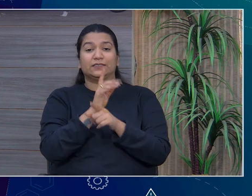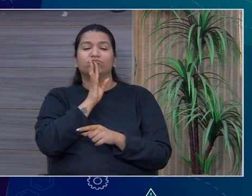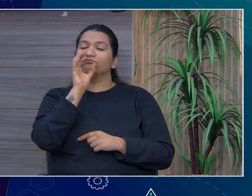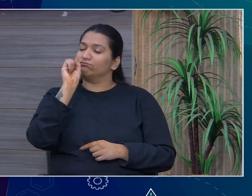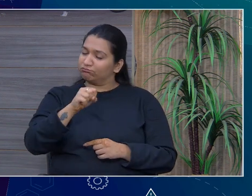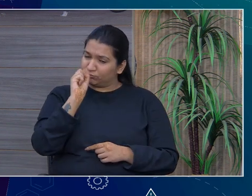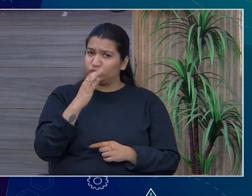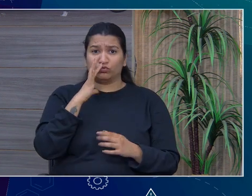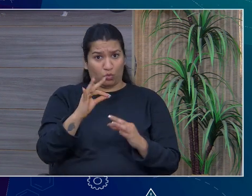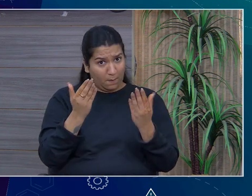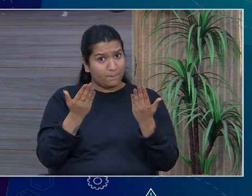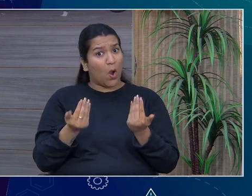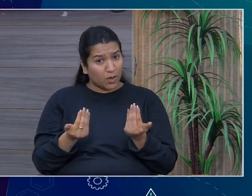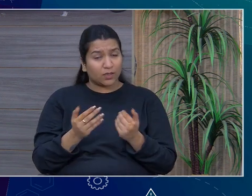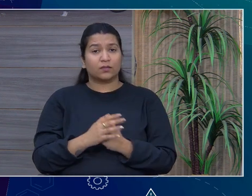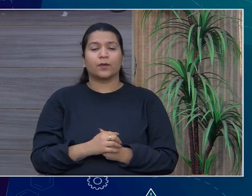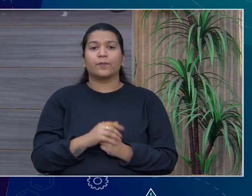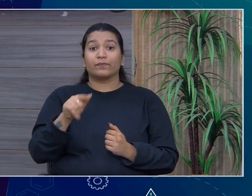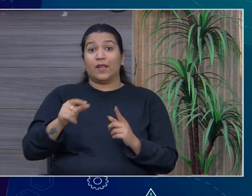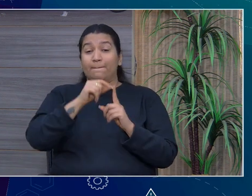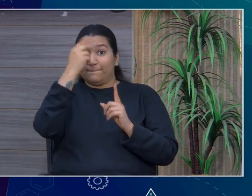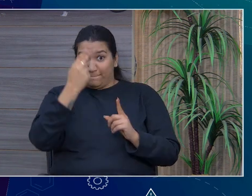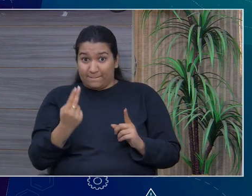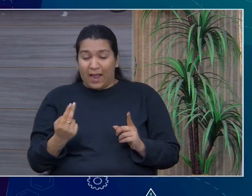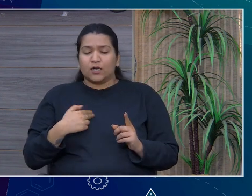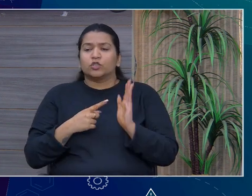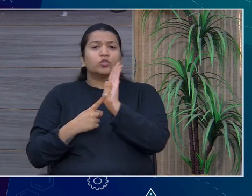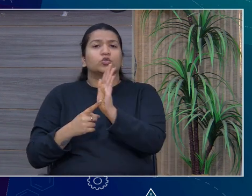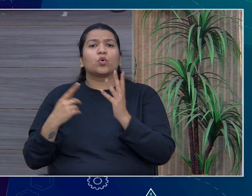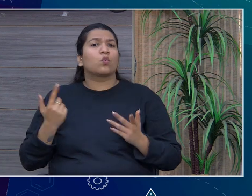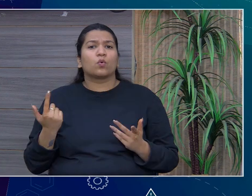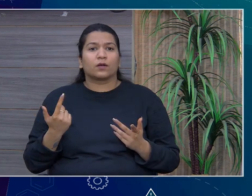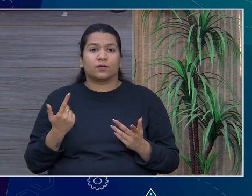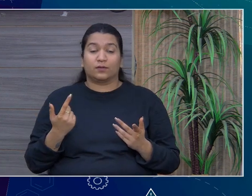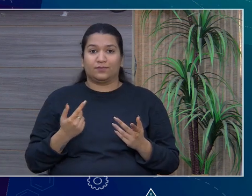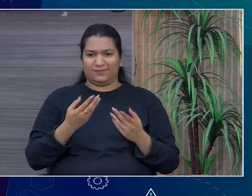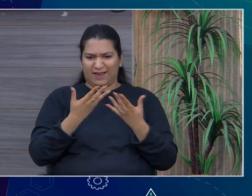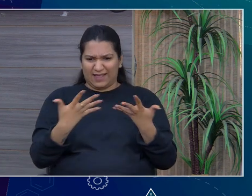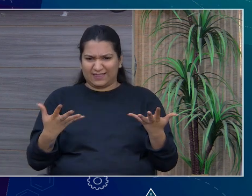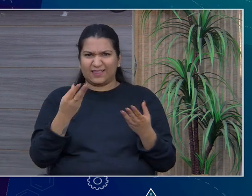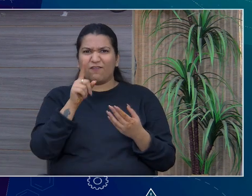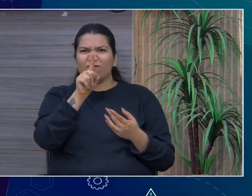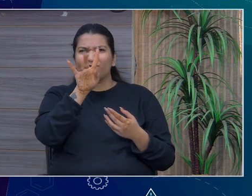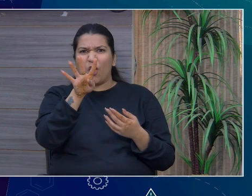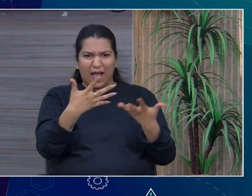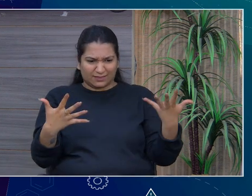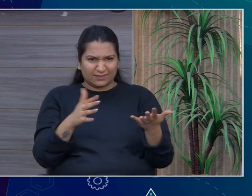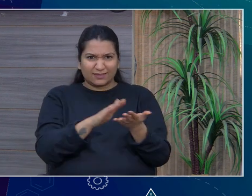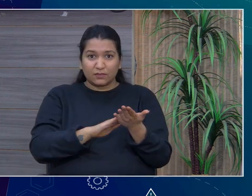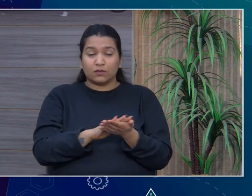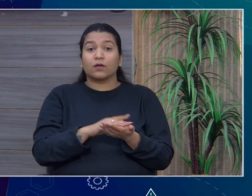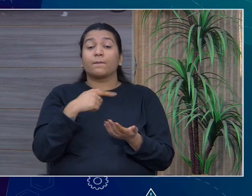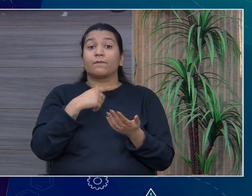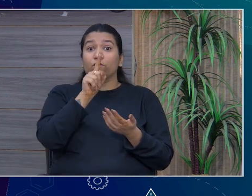हम इस तरह की पेंटिंग्स को रिप्रेजेंट करने के लिए जो प्रोडक्ट्स की हमने बात करी, जो 14 आइटम्स का हमने जिक्र किया, हम